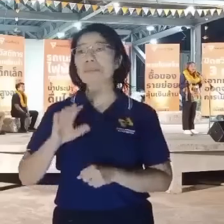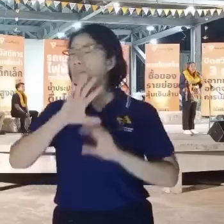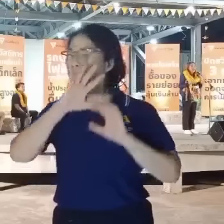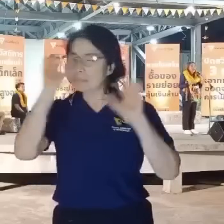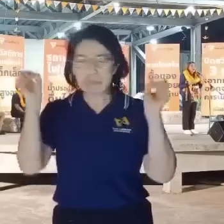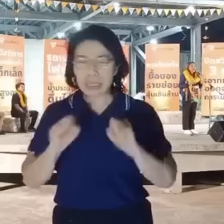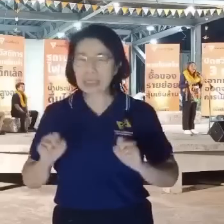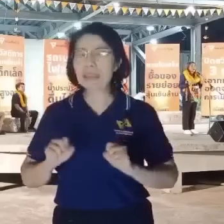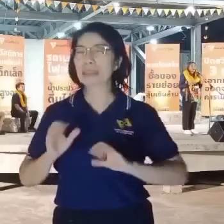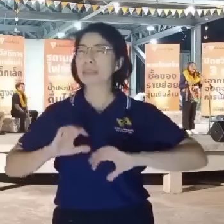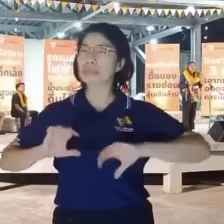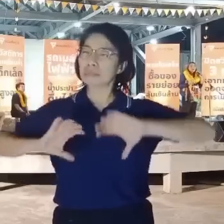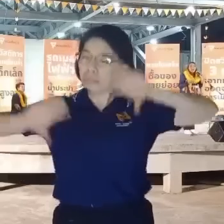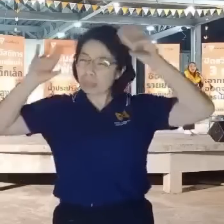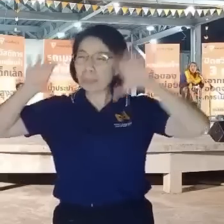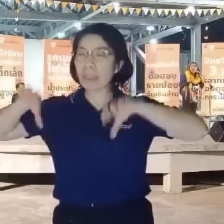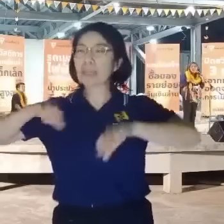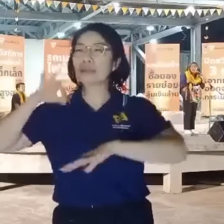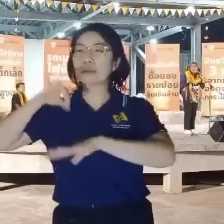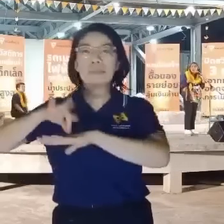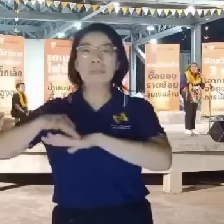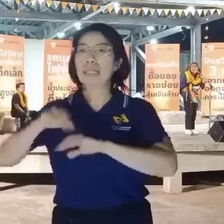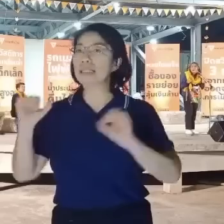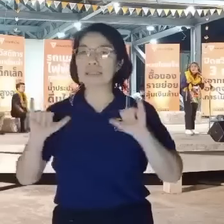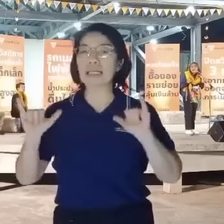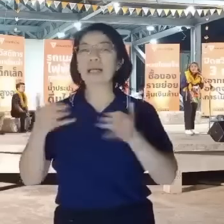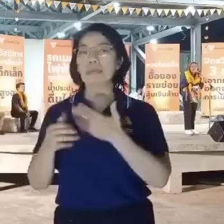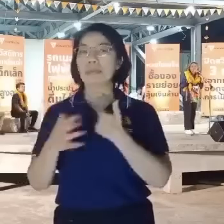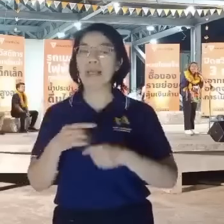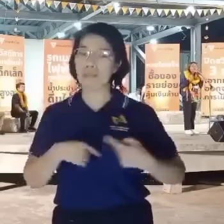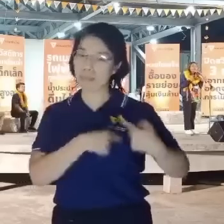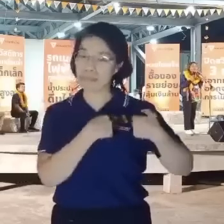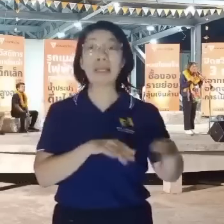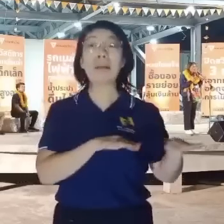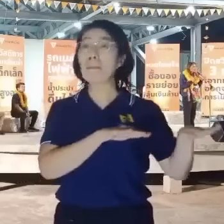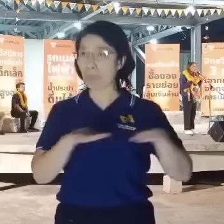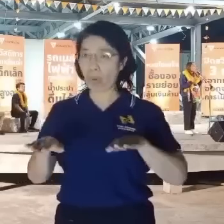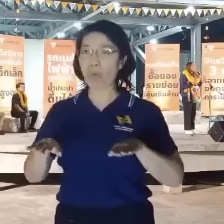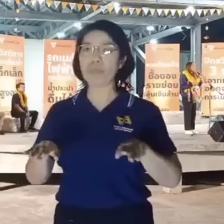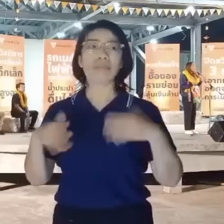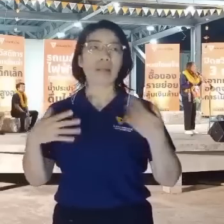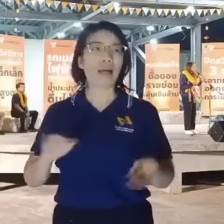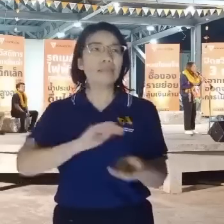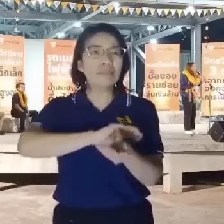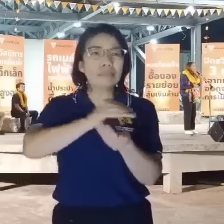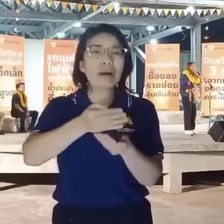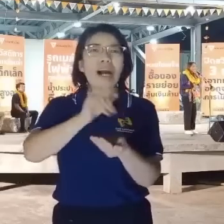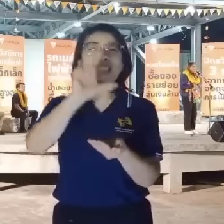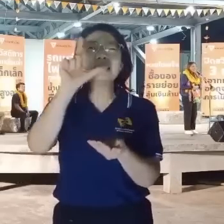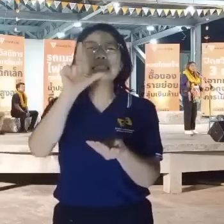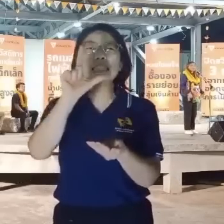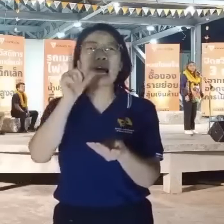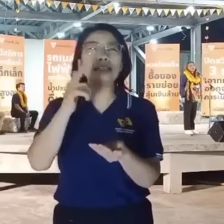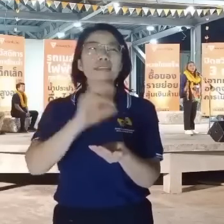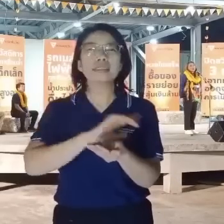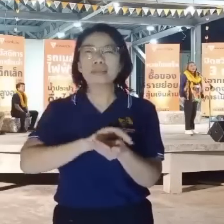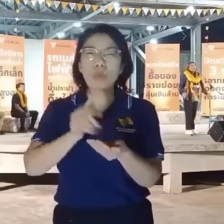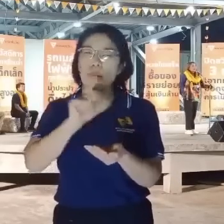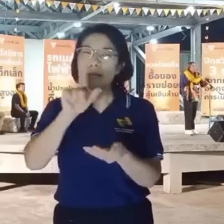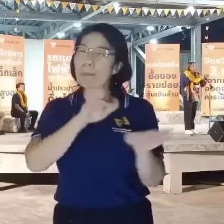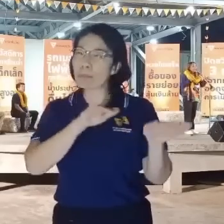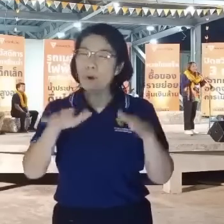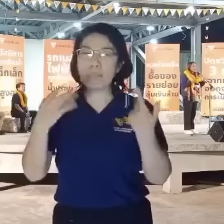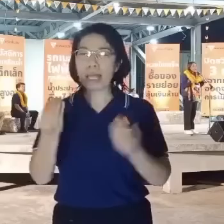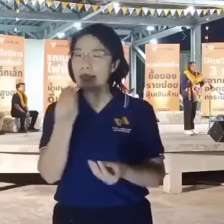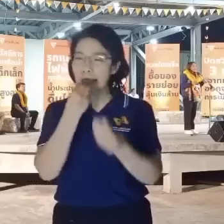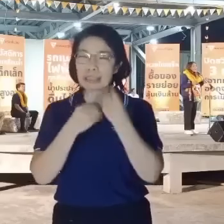หารประเทศมาก่อนแต่ความพร้อมของเรานั้นเหมือนมะม่วงสุกที่พร้อมปอกกำลังกินเ